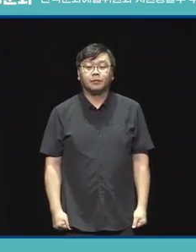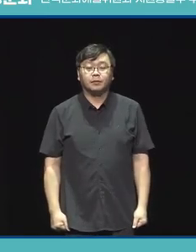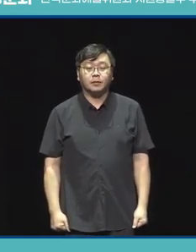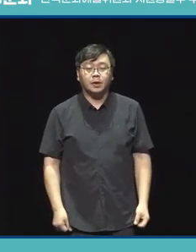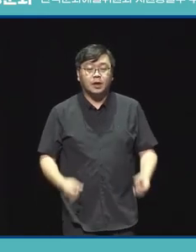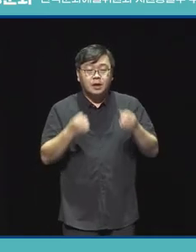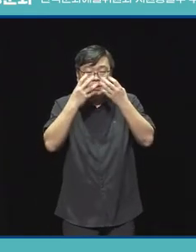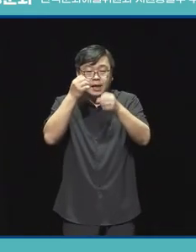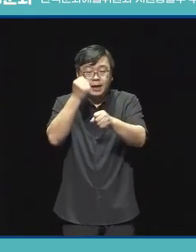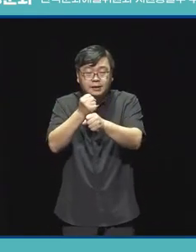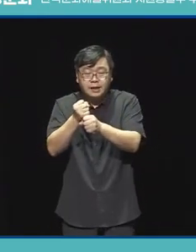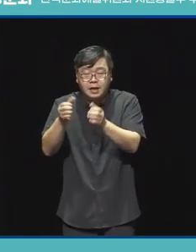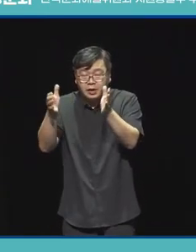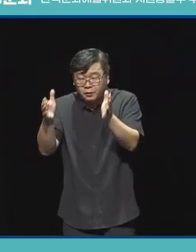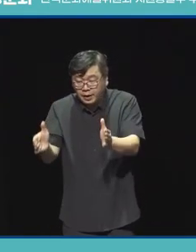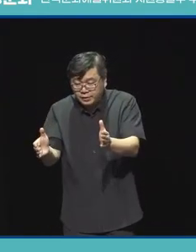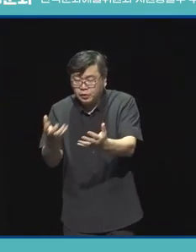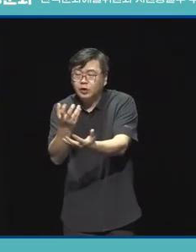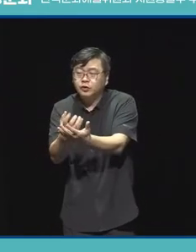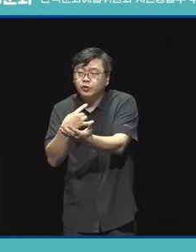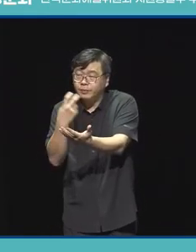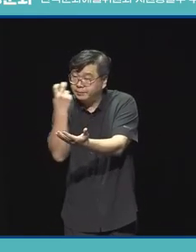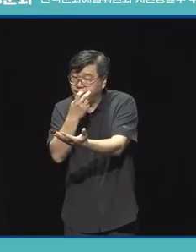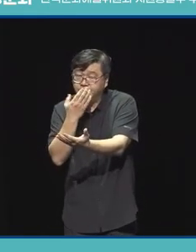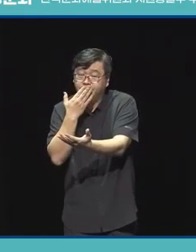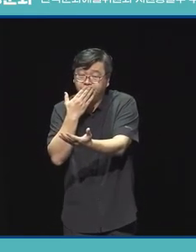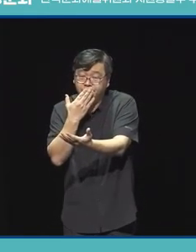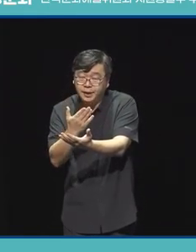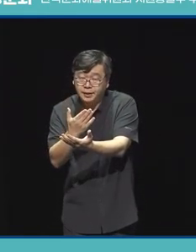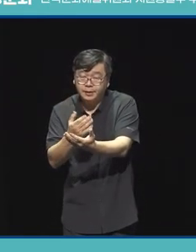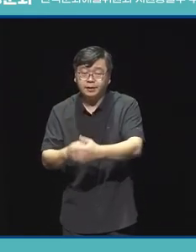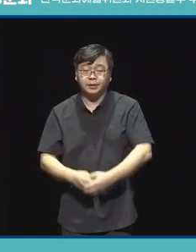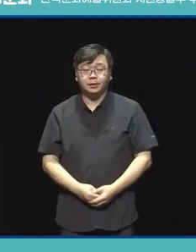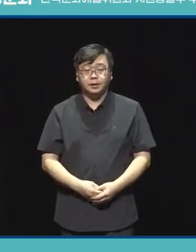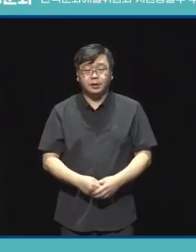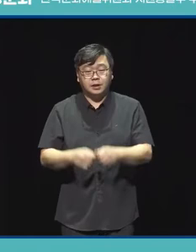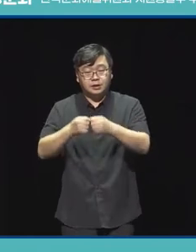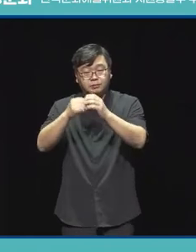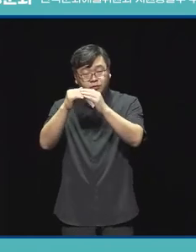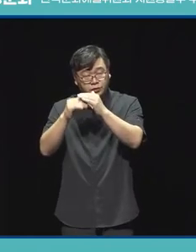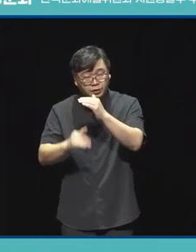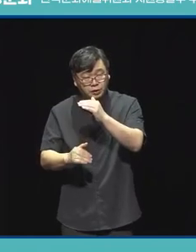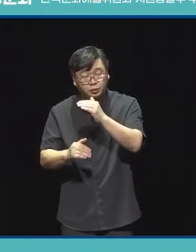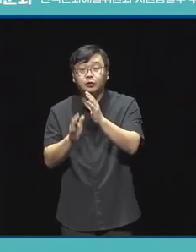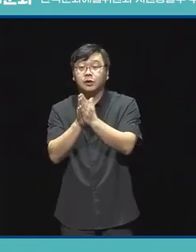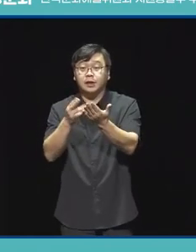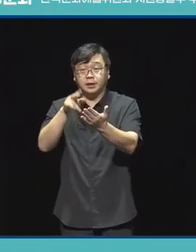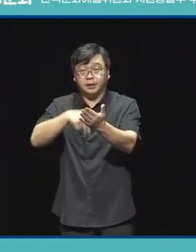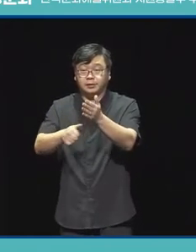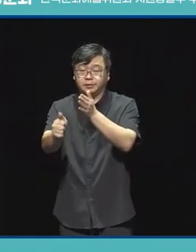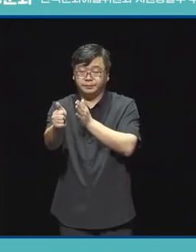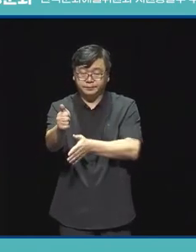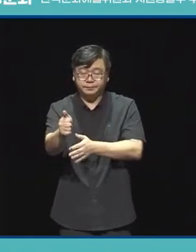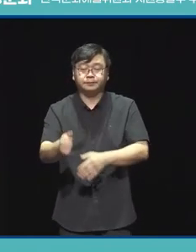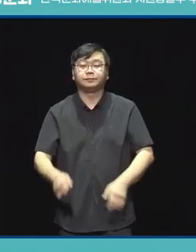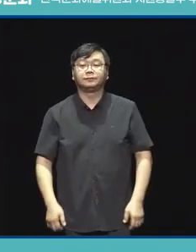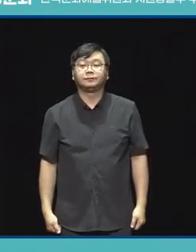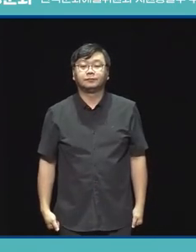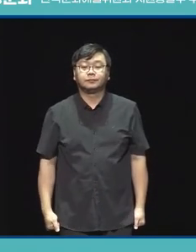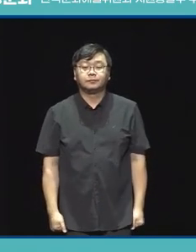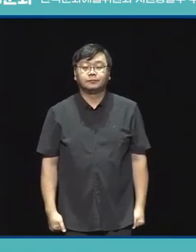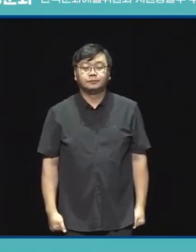예, 창작의 과정 심의는 서류 심의로만 이루어지게 됩니다. 심의 기준은 보시는 바와 같고 세부 내용은 안내 책자를 참고해 주시면 될 것